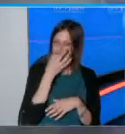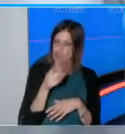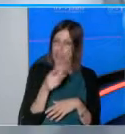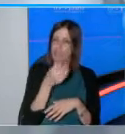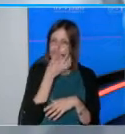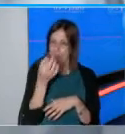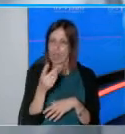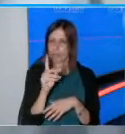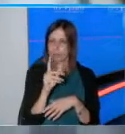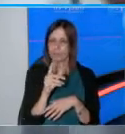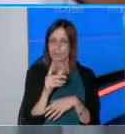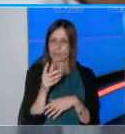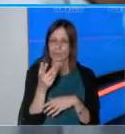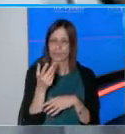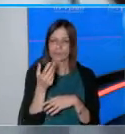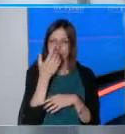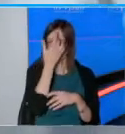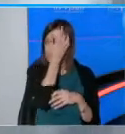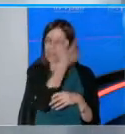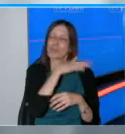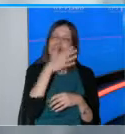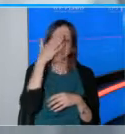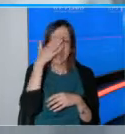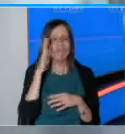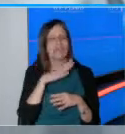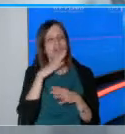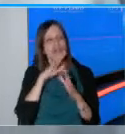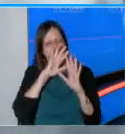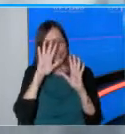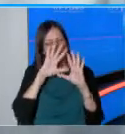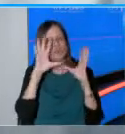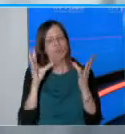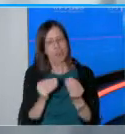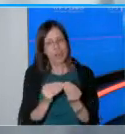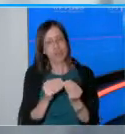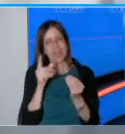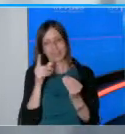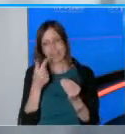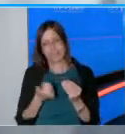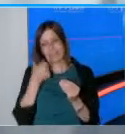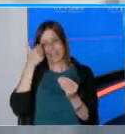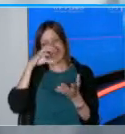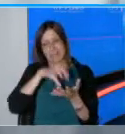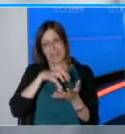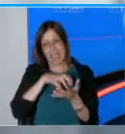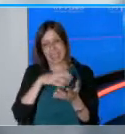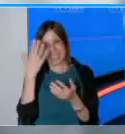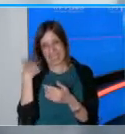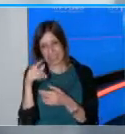אני אשאל אותך שאלה. בוא נתעלם מבעיות גלובליות. אתה מפקד מחוז מרכז